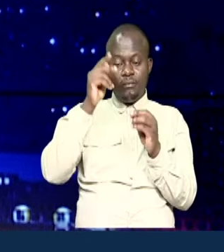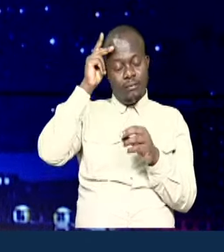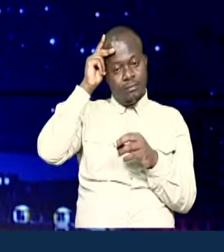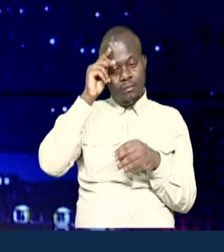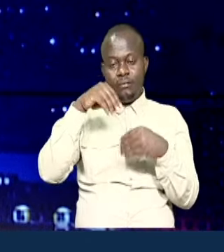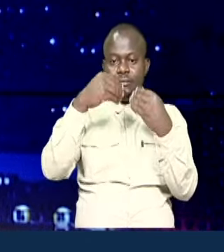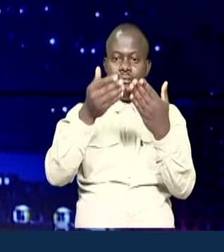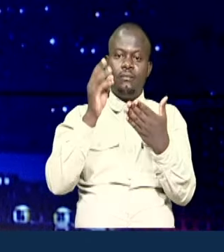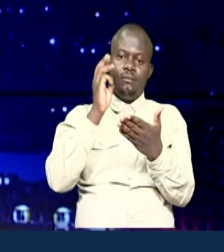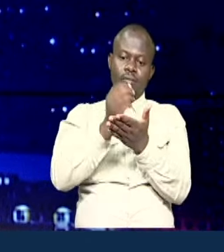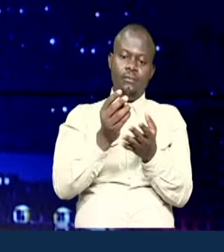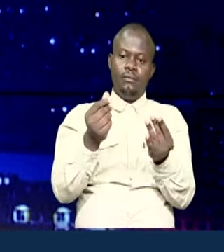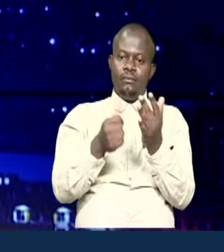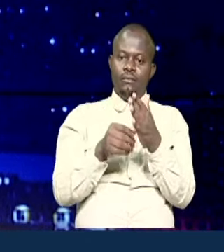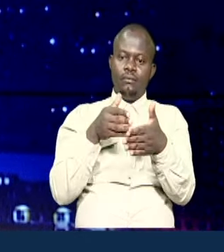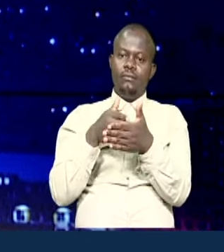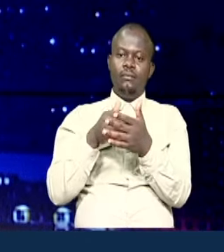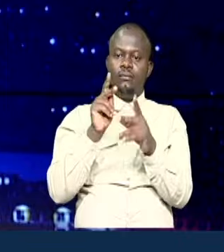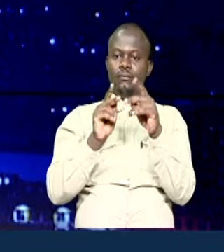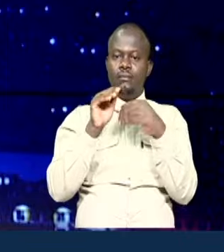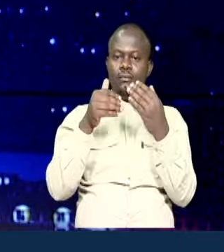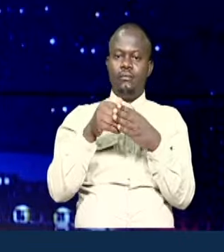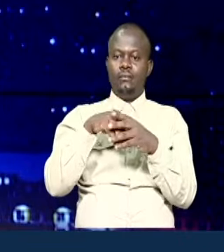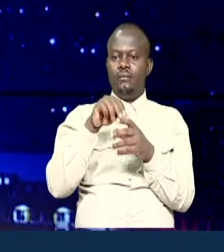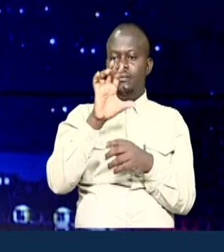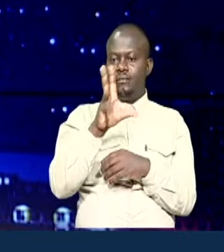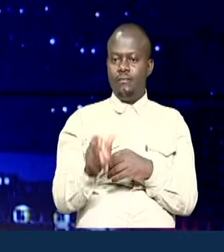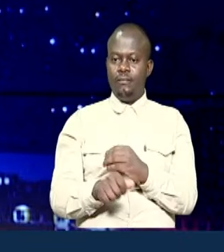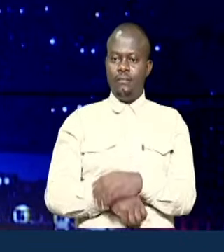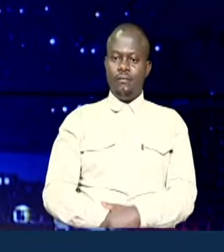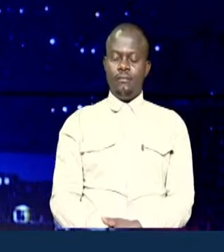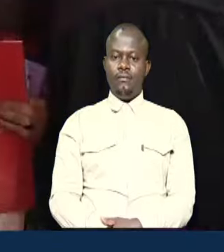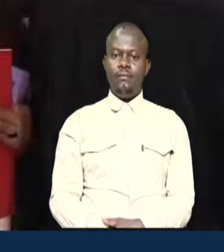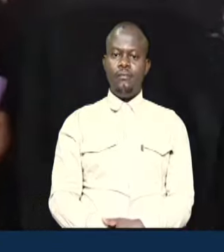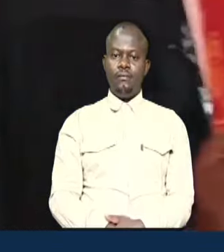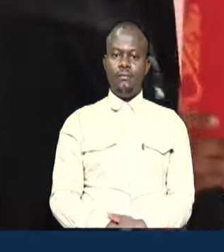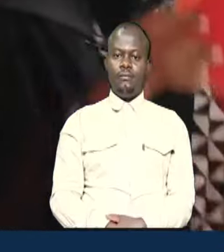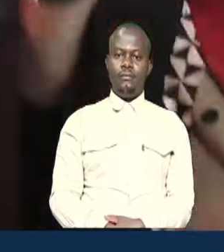kubukoresha mu gukemura ibibazo bibangamiye abaturage ku mugabane wa Afrika